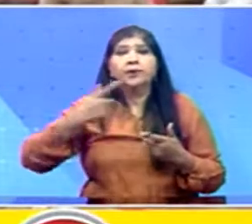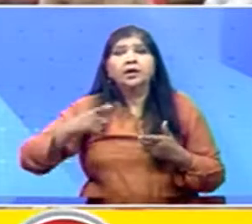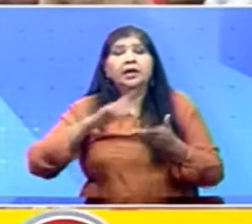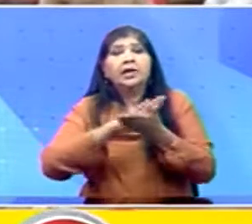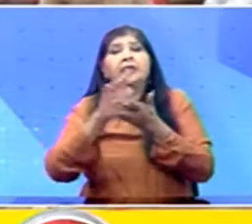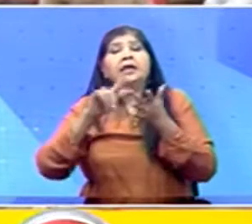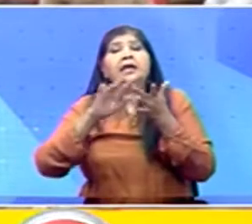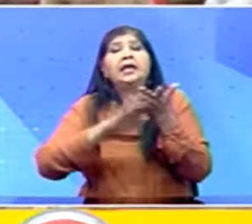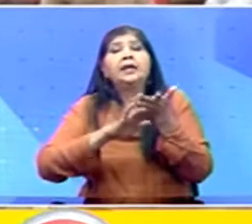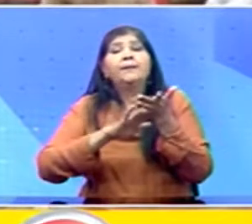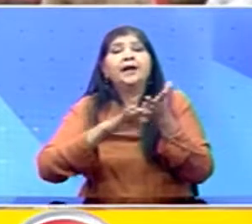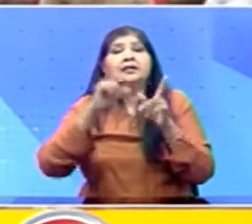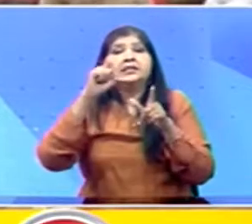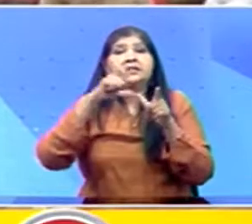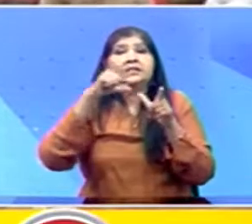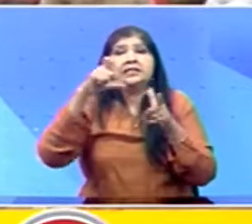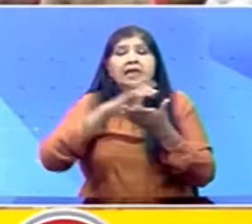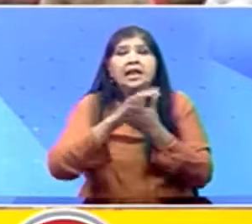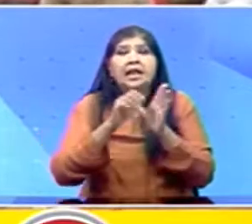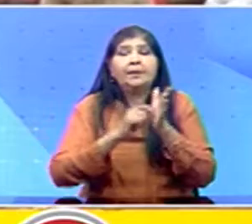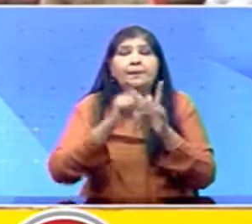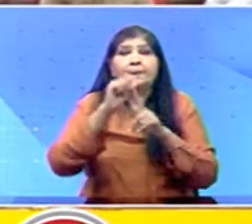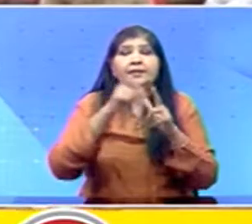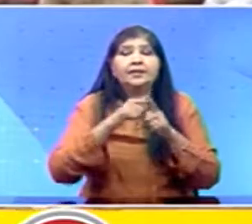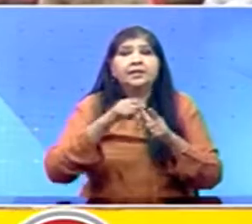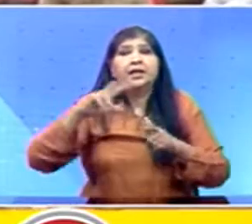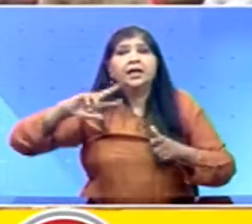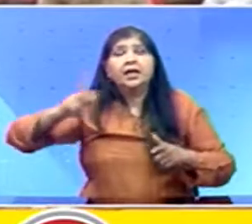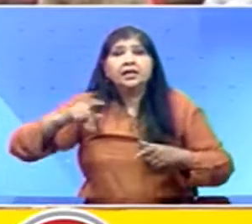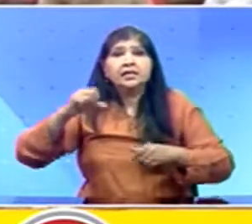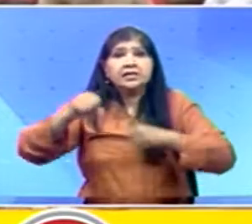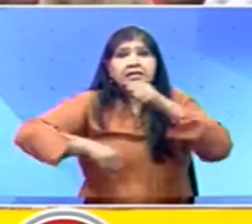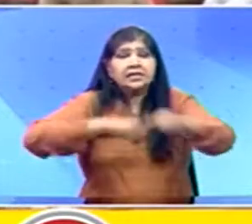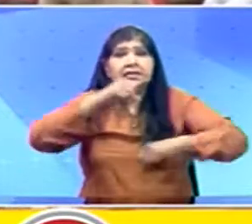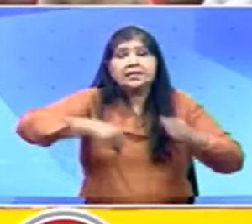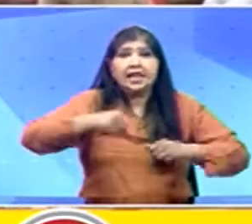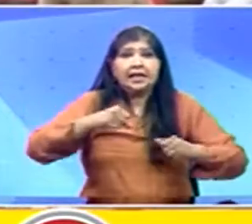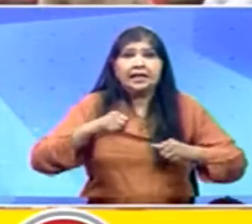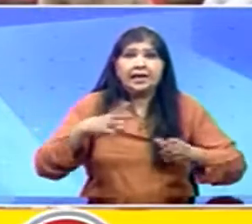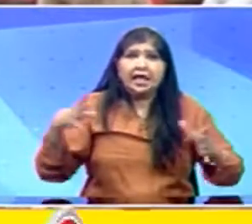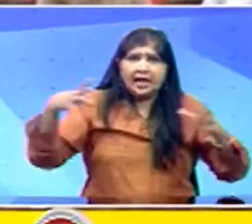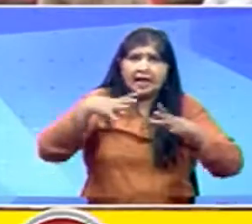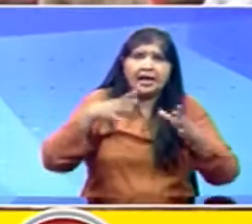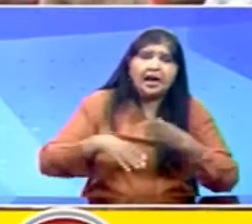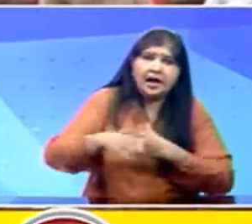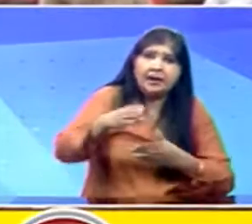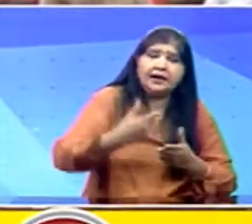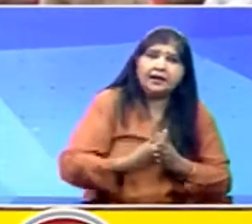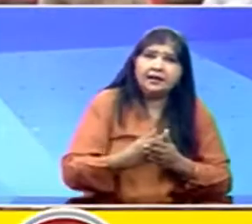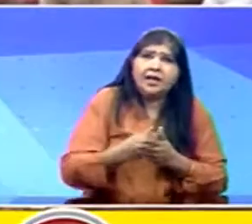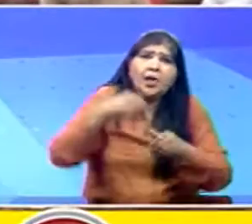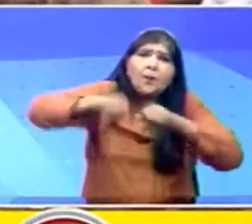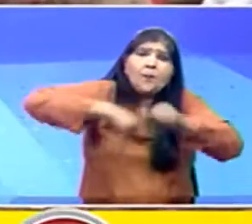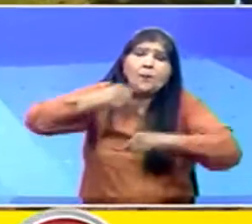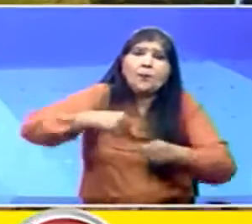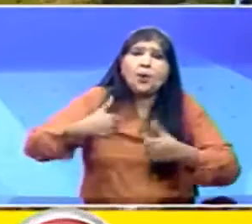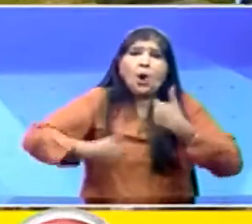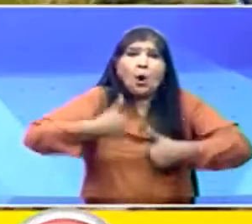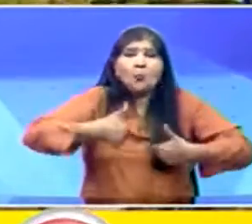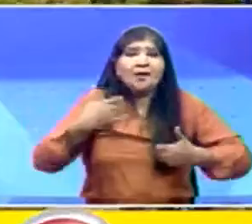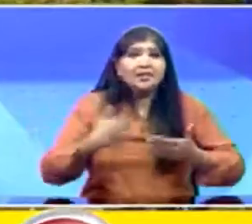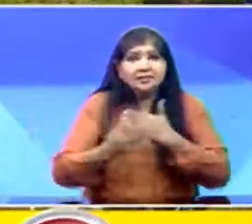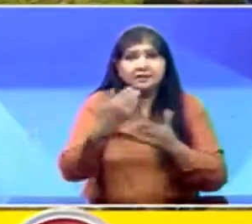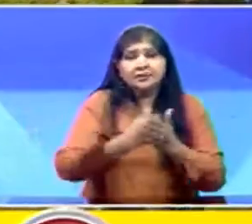हिमाचल प्रदेश में एक अनोखी साइकलिंग रेली भी चल रही है मैं इस बारे में भी आपको बताना